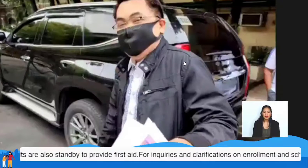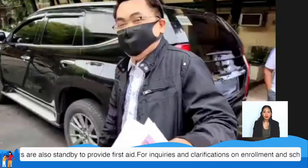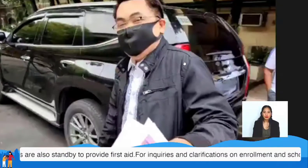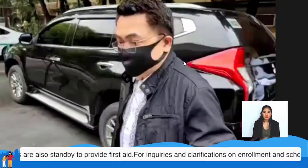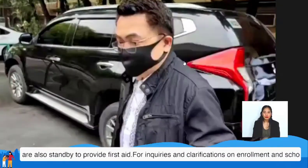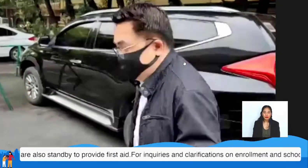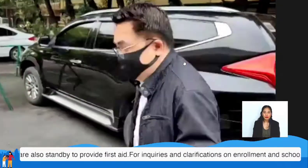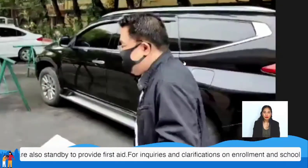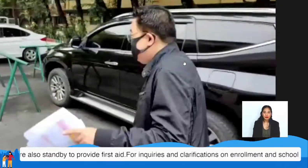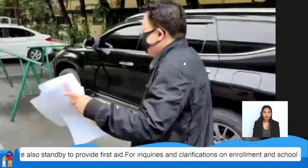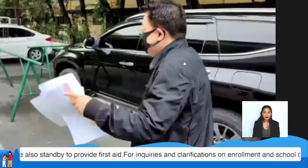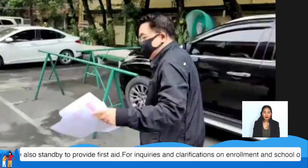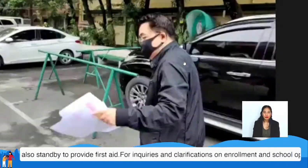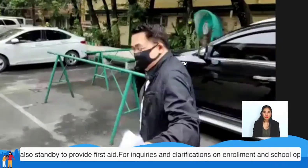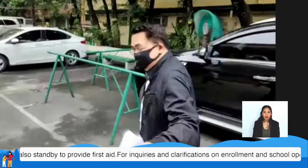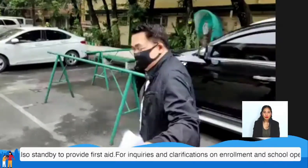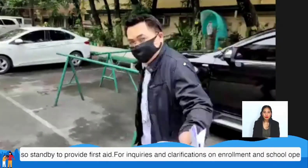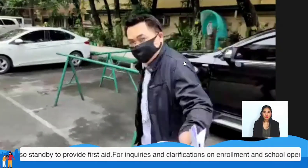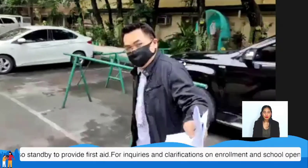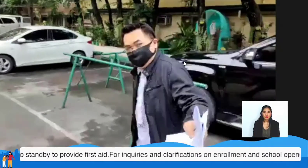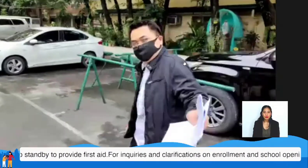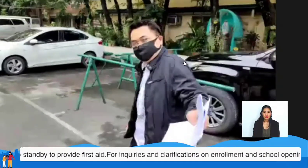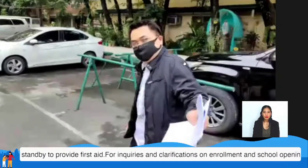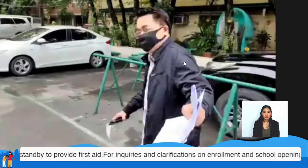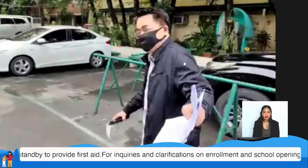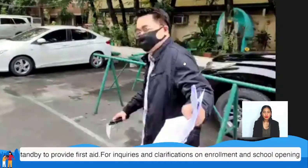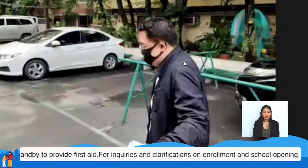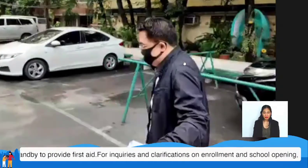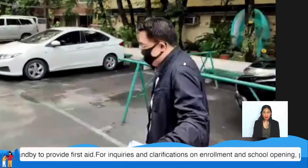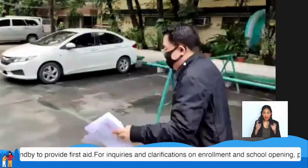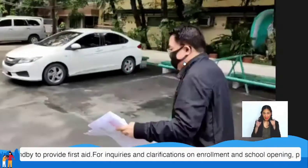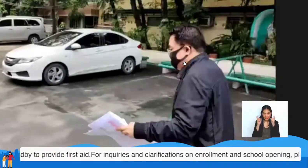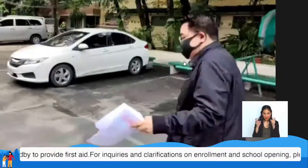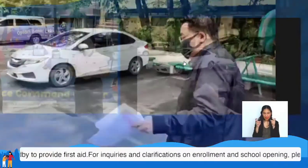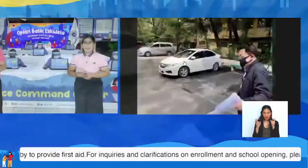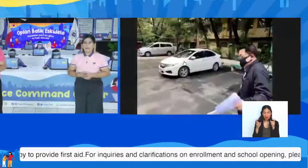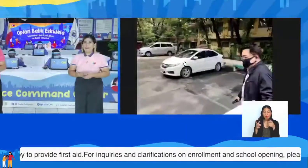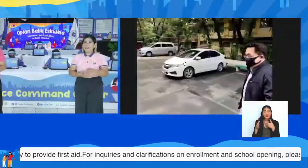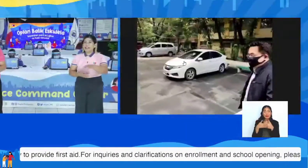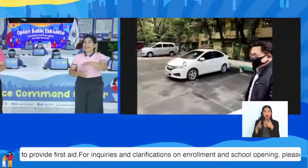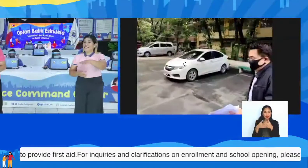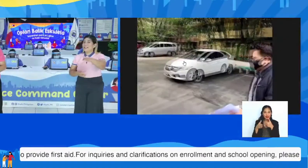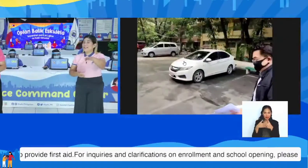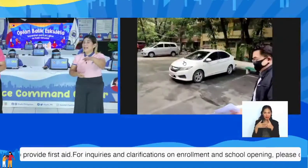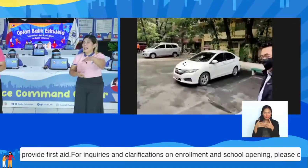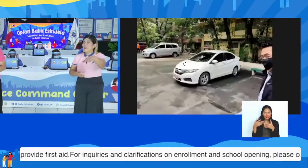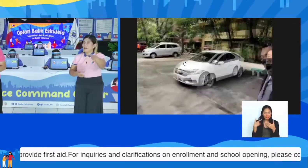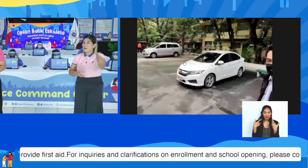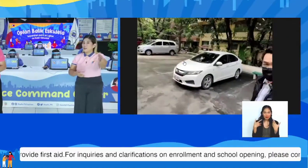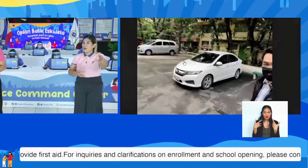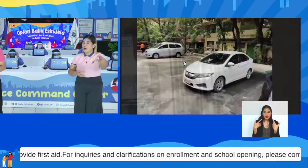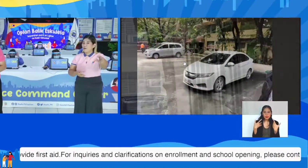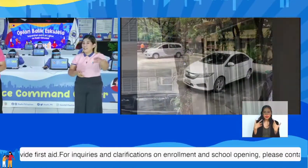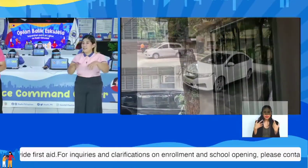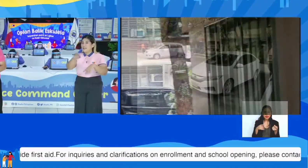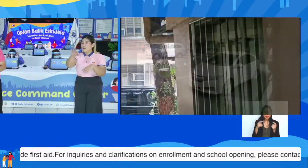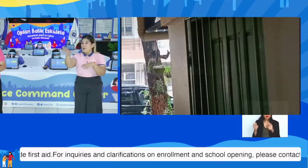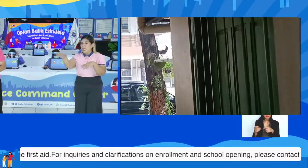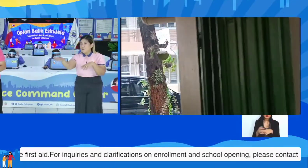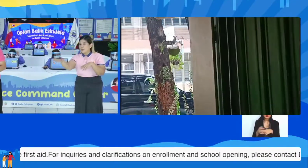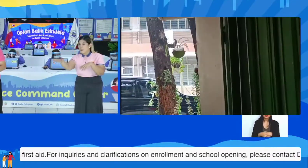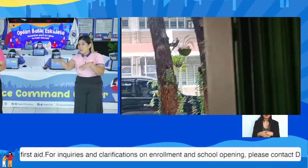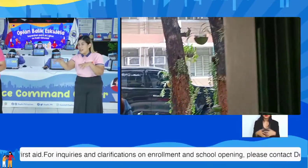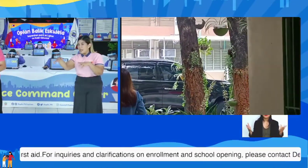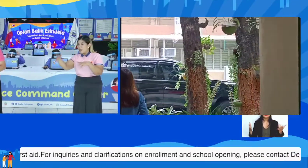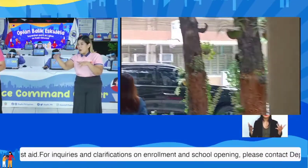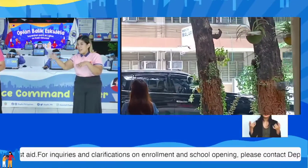Pag-ibigit pa nito, ha? Malapit lang po ito. At mag-abulit pa na natin. Ayan, papunta po sila ng send ng aming division office. Mula